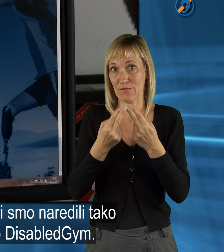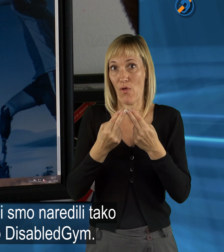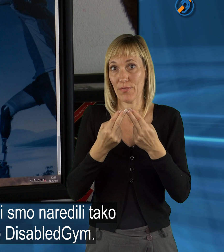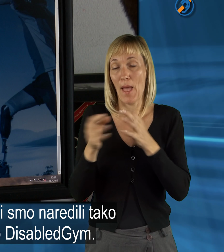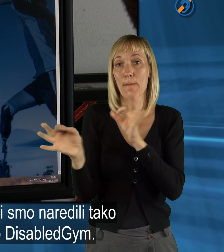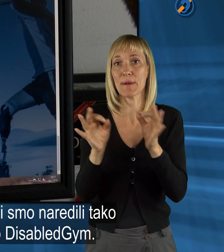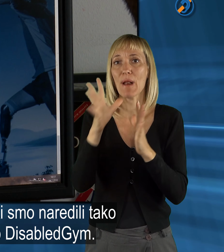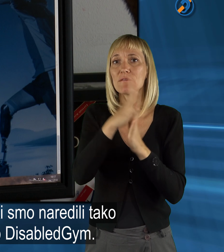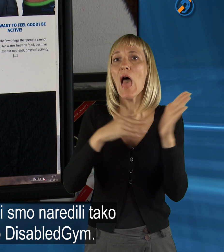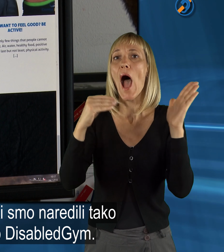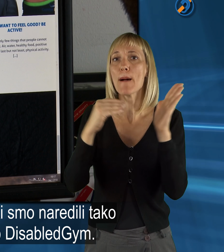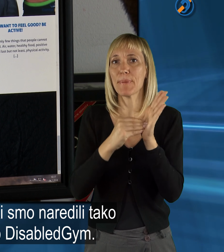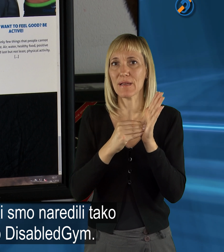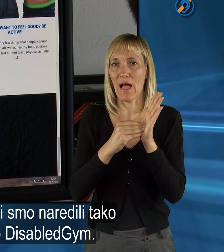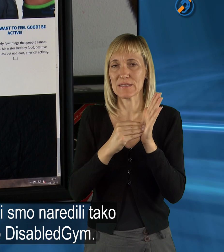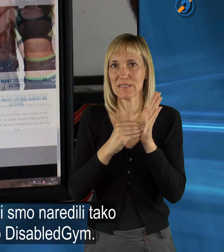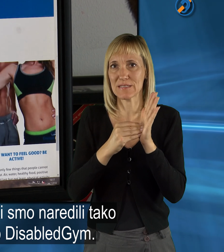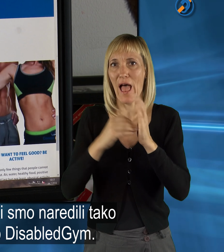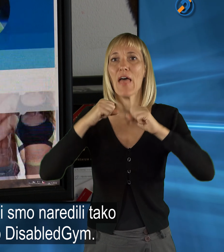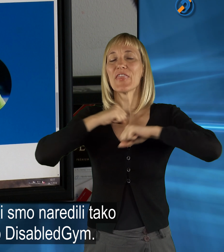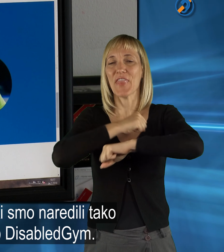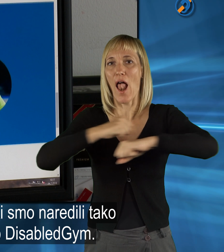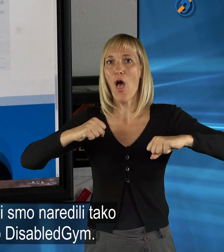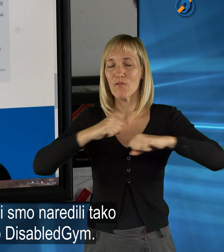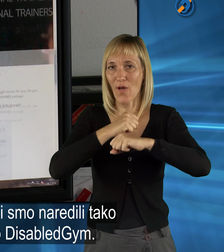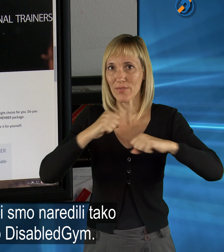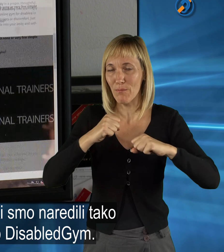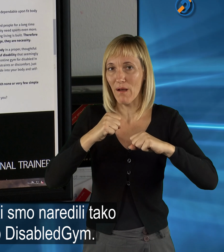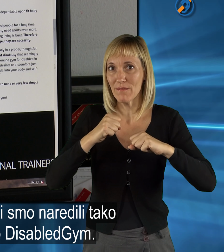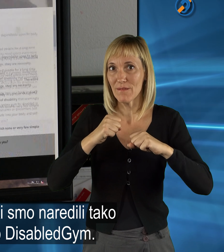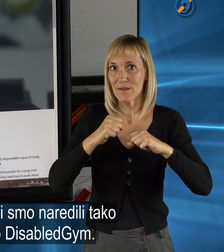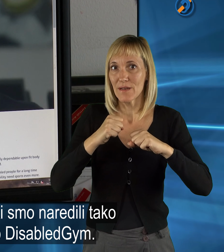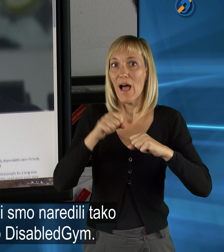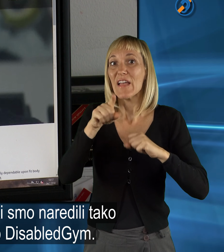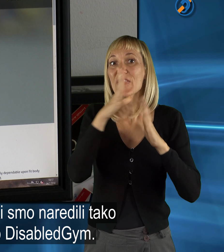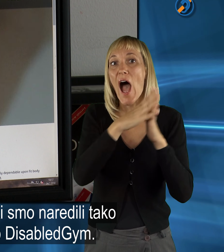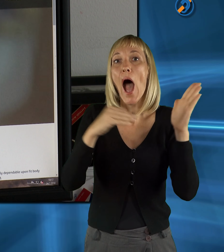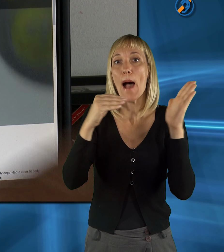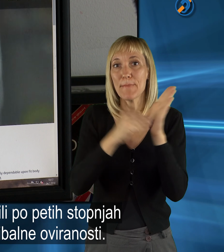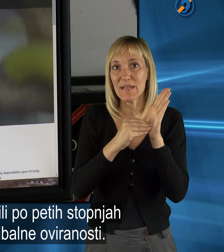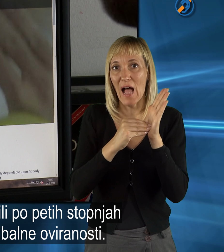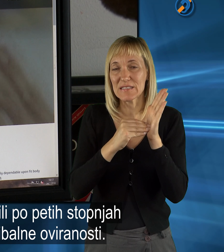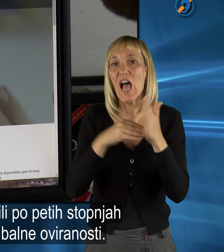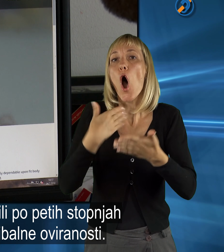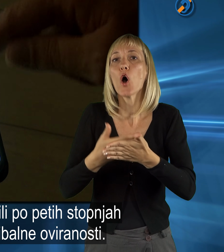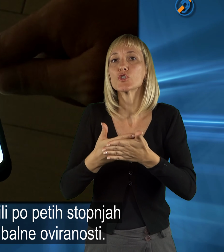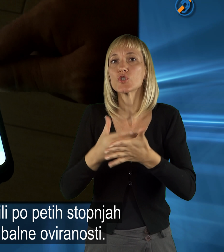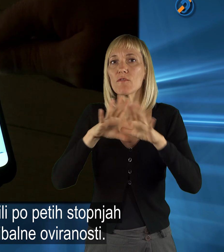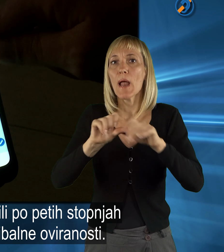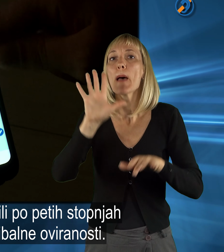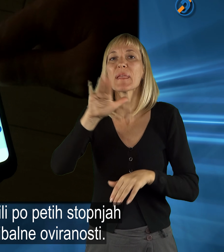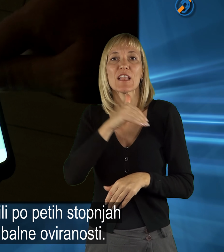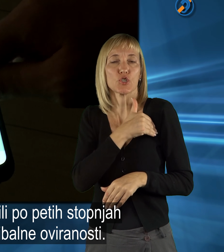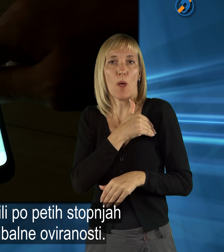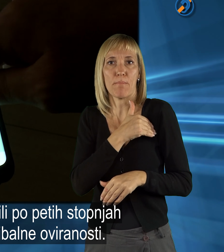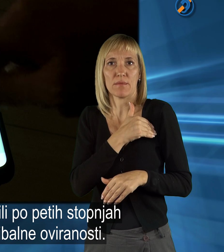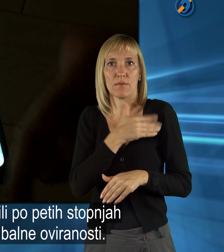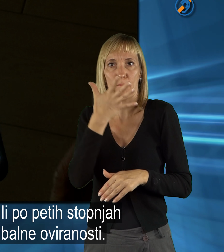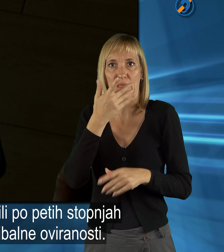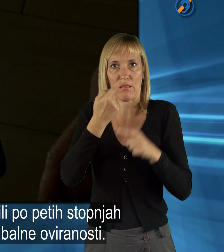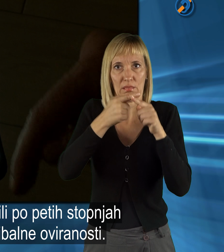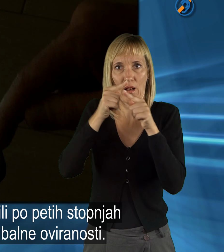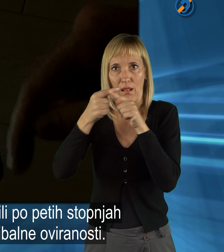na svetu, ki smo naredili tako platformo Disabled Online Gym in se je aplikacijo, platformo smo naredili po